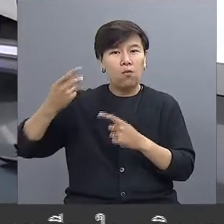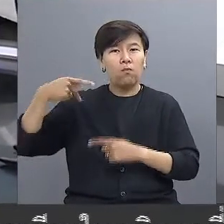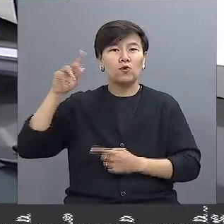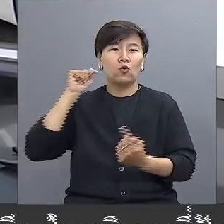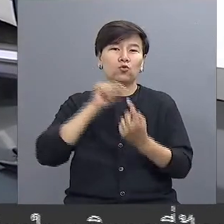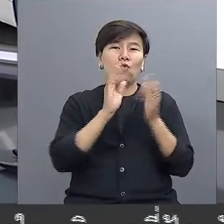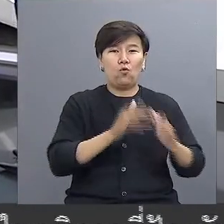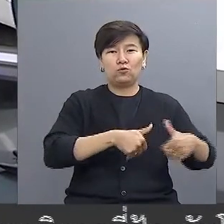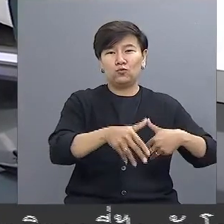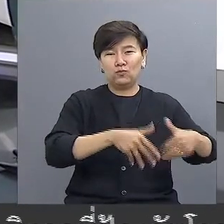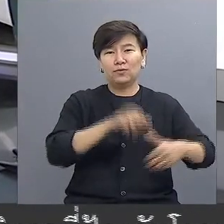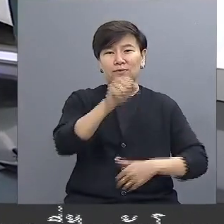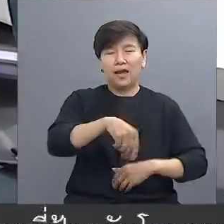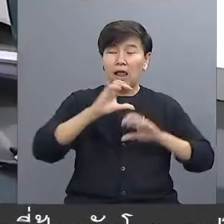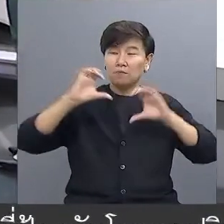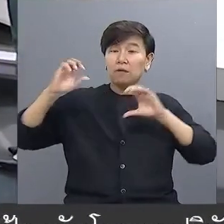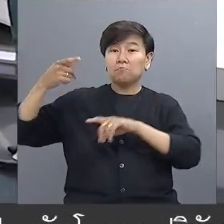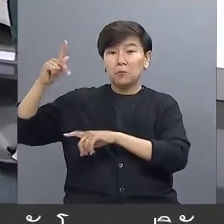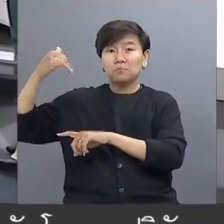รวมถึงรัฐบาลด้วยนะครับกับขอบคุณนะครับคุณค่ะ